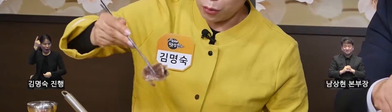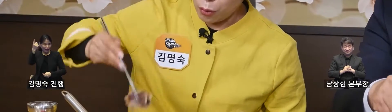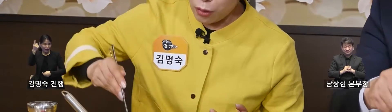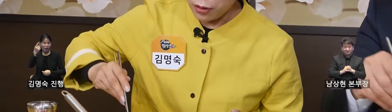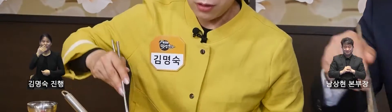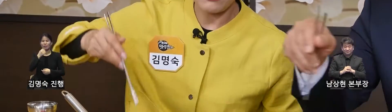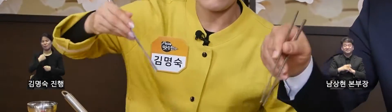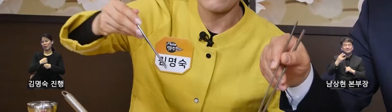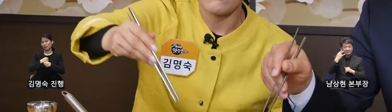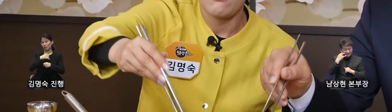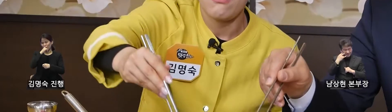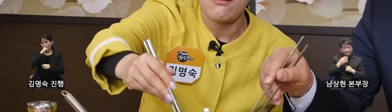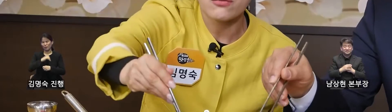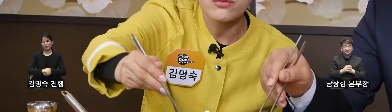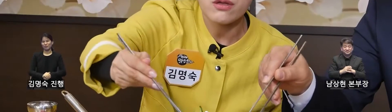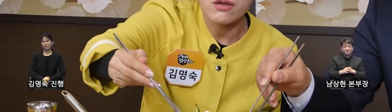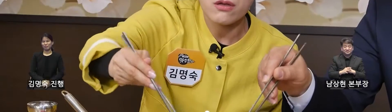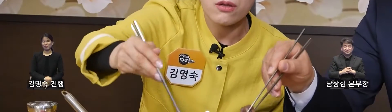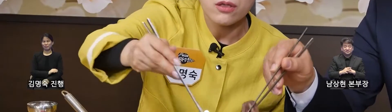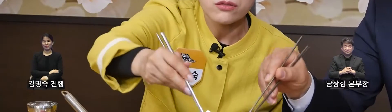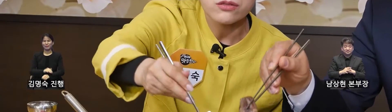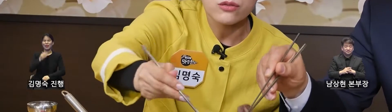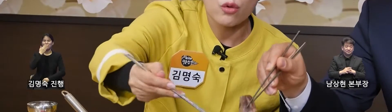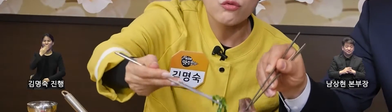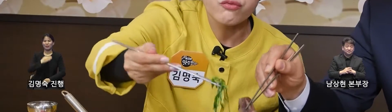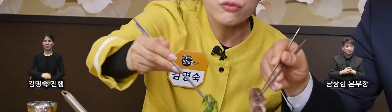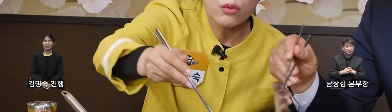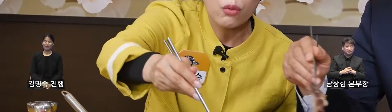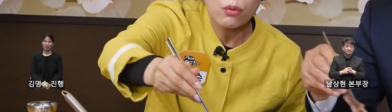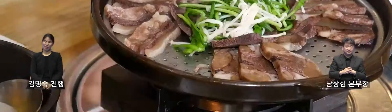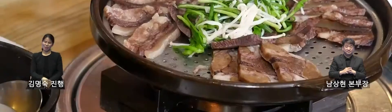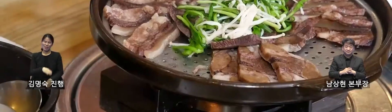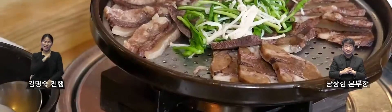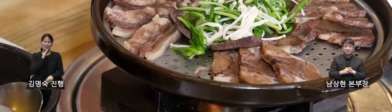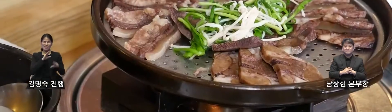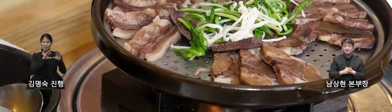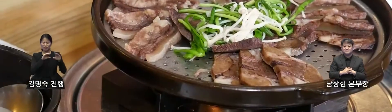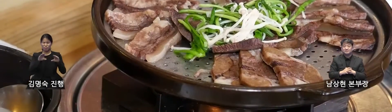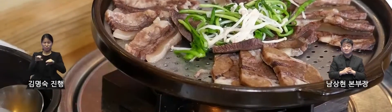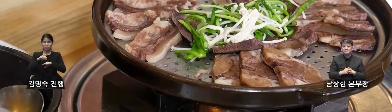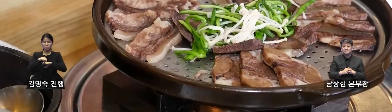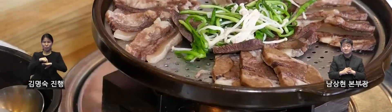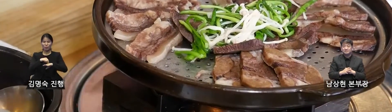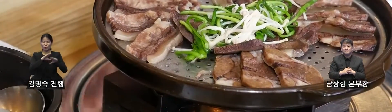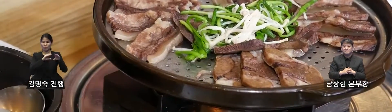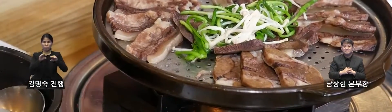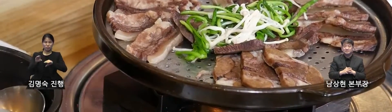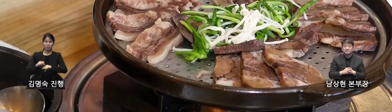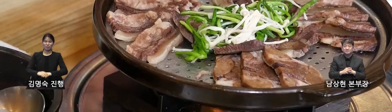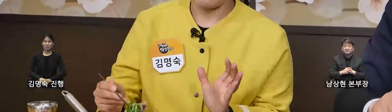나올 수 있도록. 네네. 네. 아, 근데 진짜 너무 부드럽고